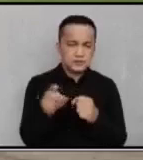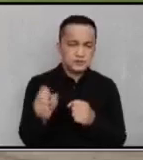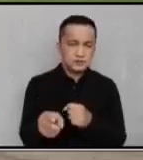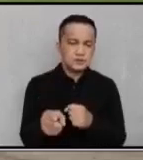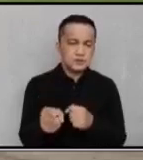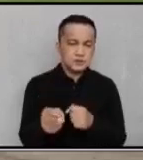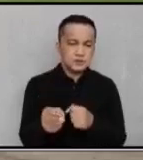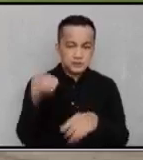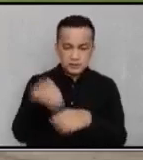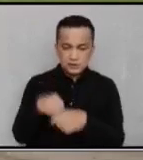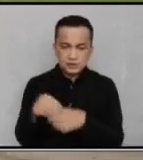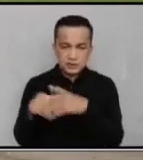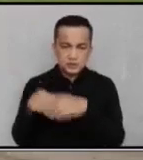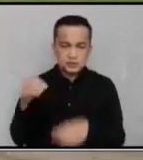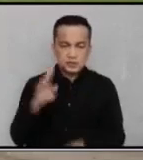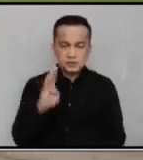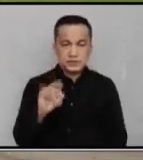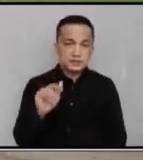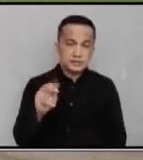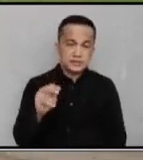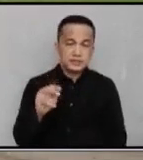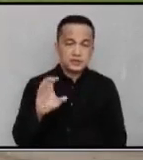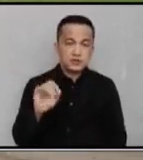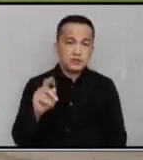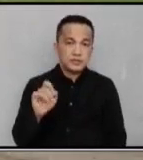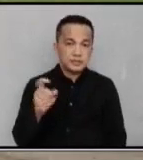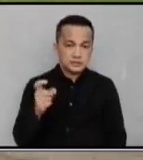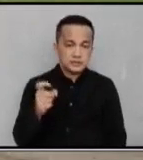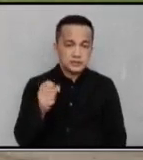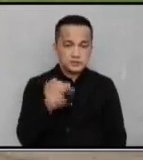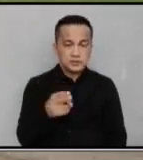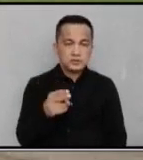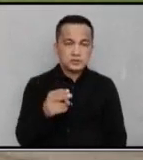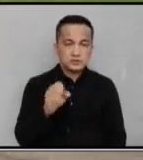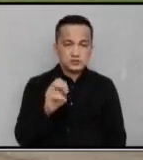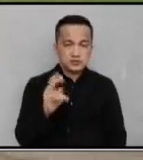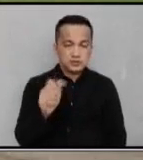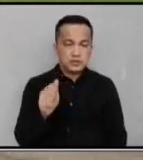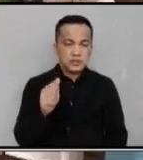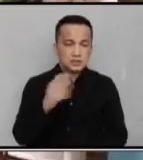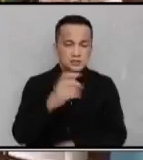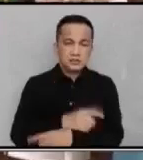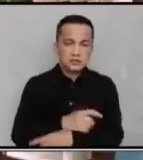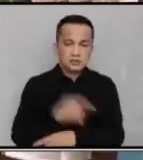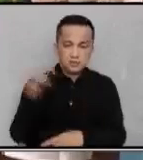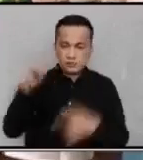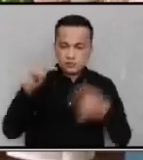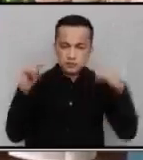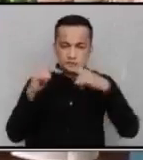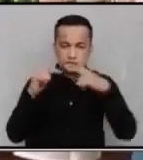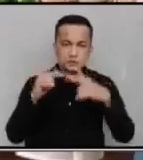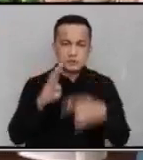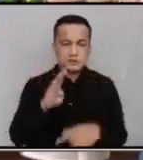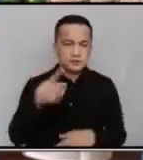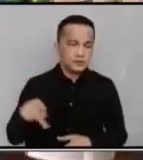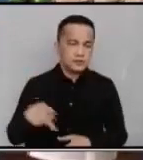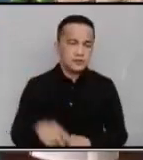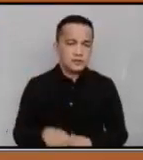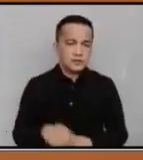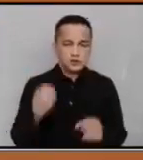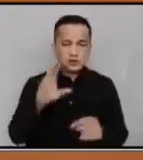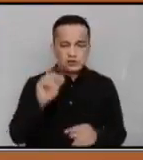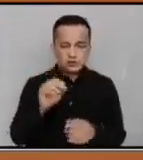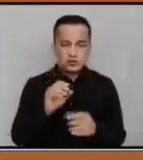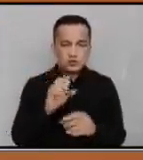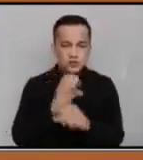labas ng Batasan Complex. Ipatutupad sa araw ng SONA ang no-fly zone sa Batasan Pambansa. No car pass, no